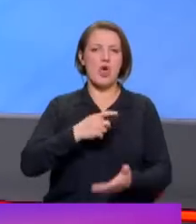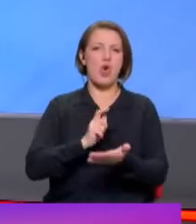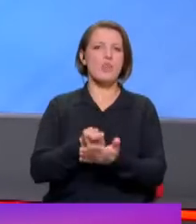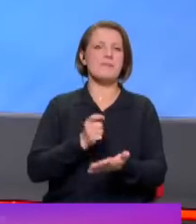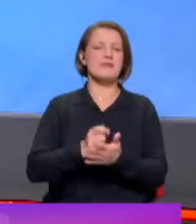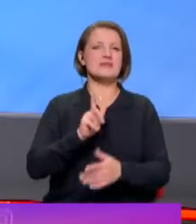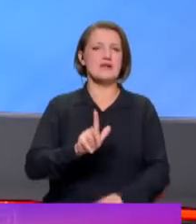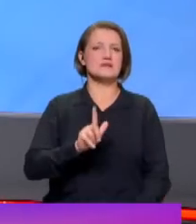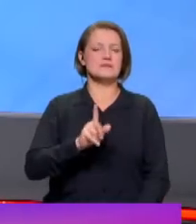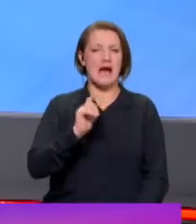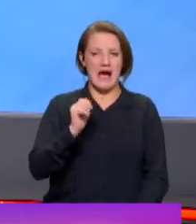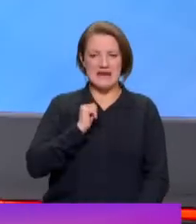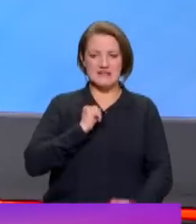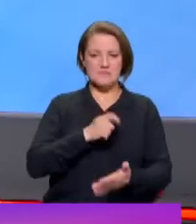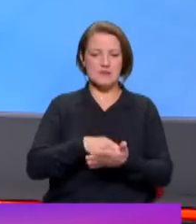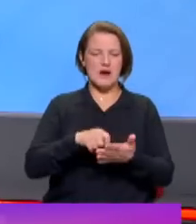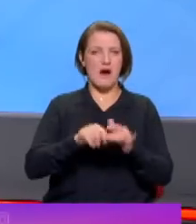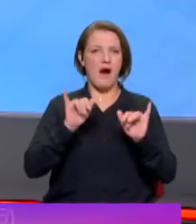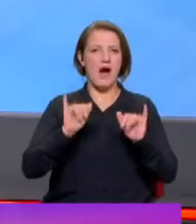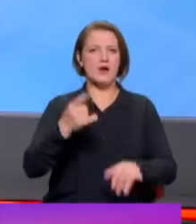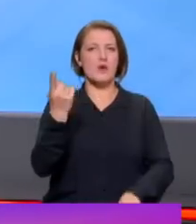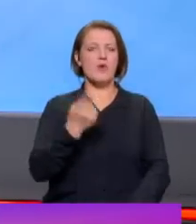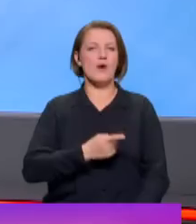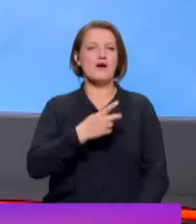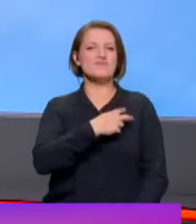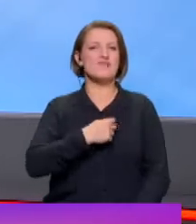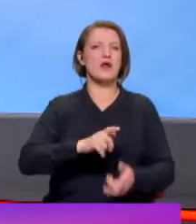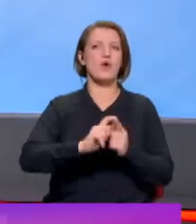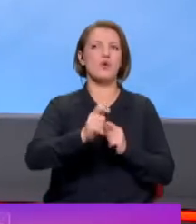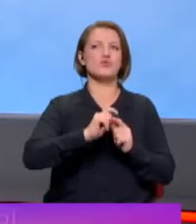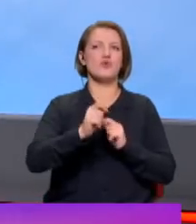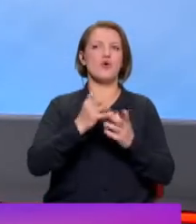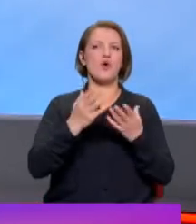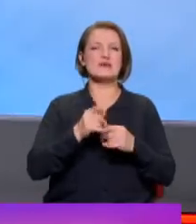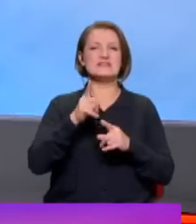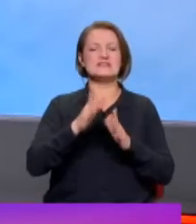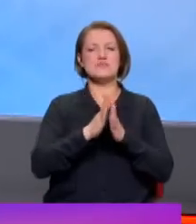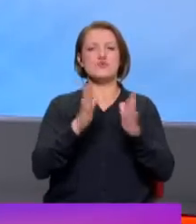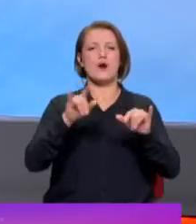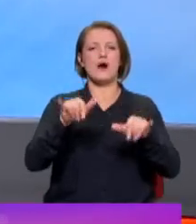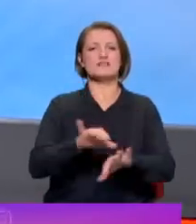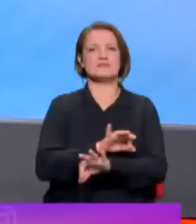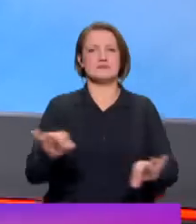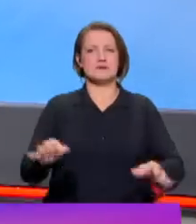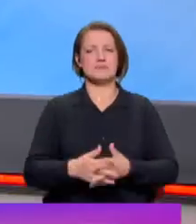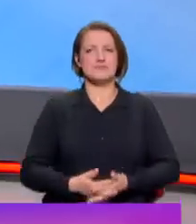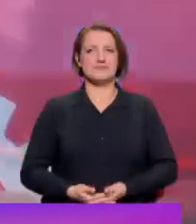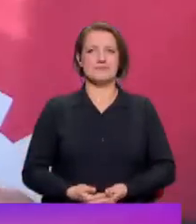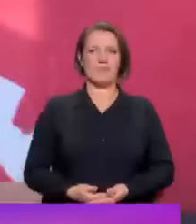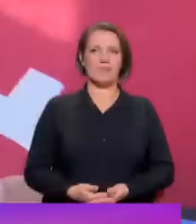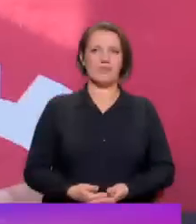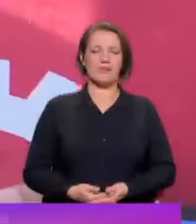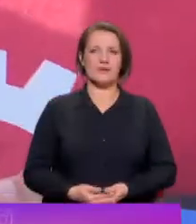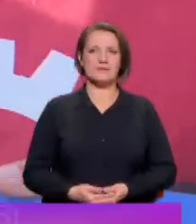lazım Eğer Asgari ücretli iseniz aynı oranla vergi ödüyor olmanız size büyük bir haksızlık